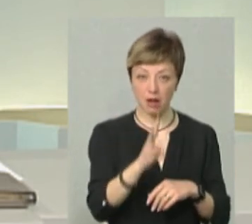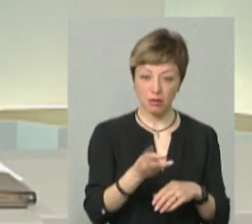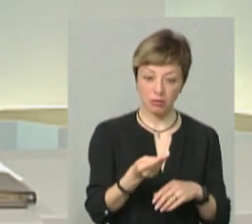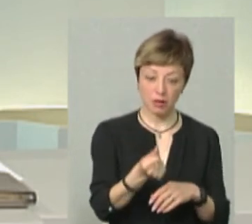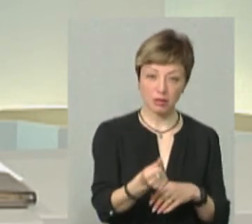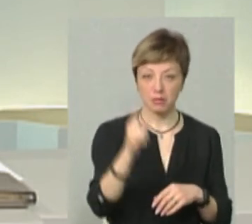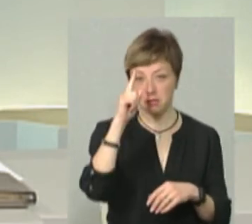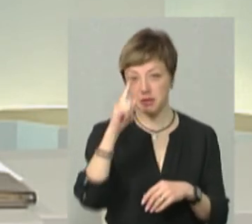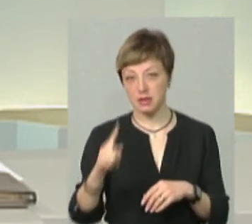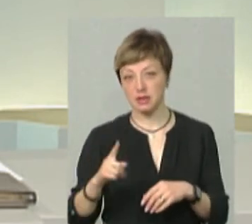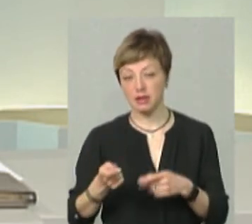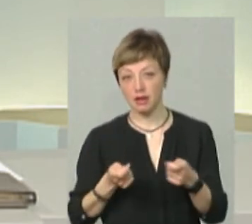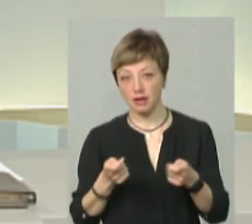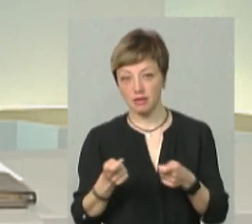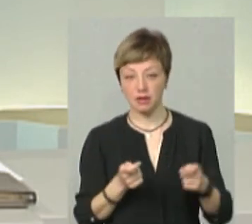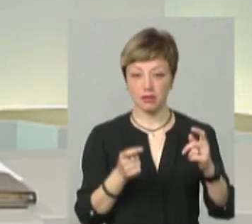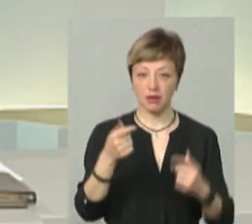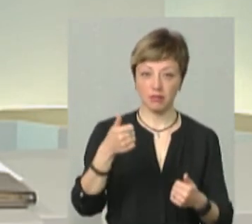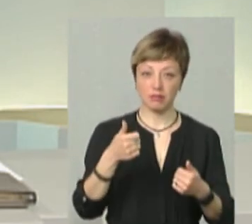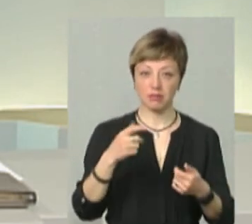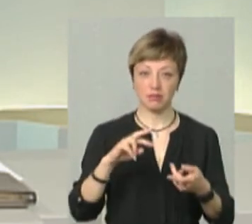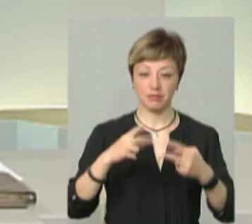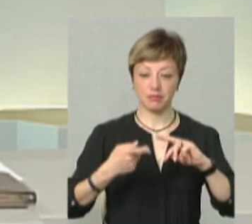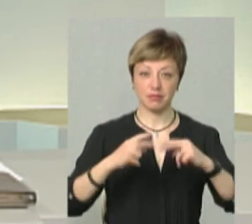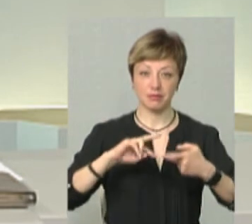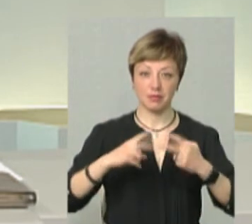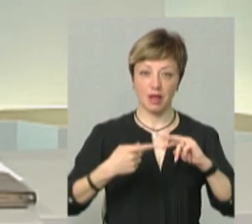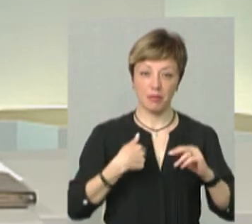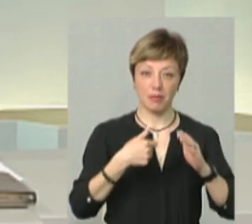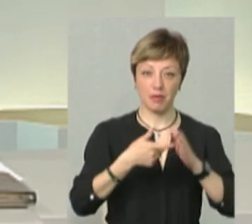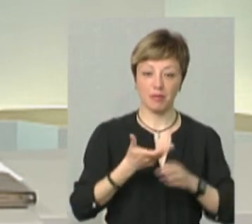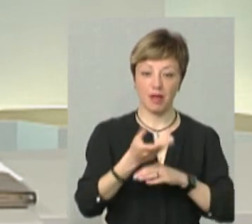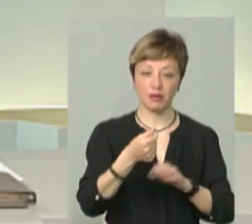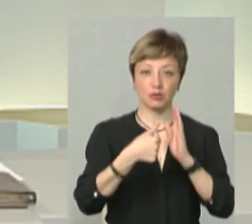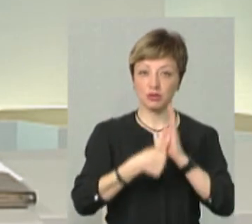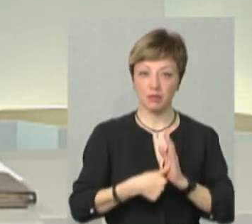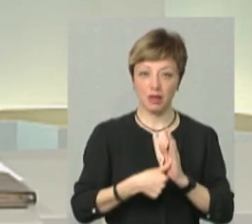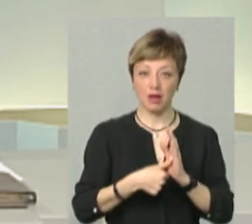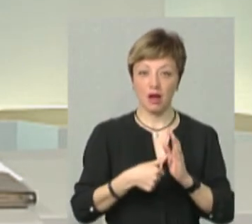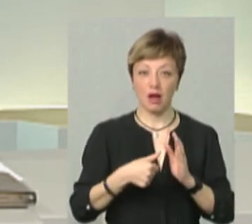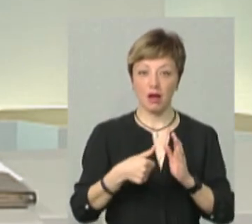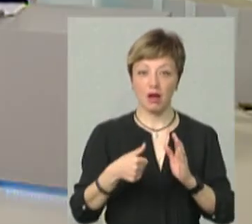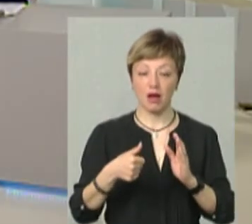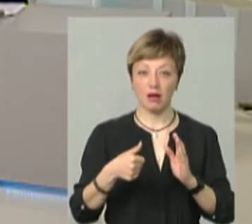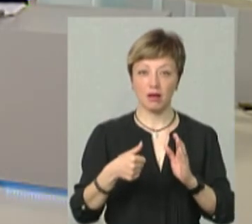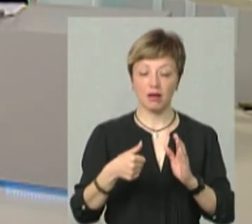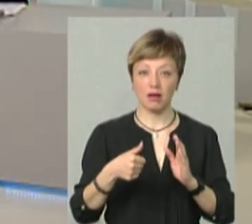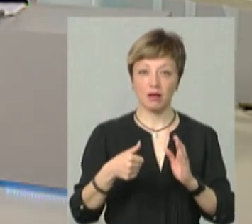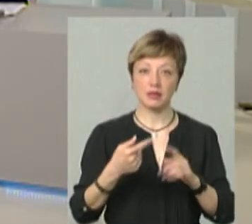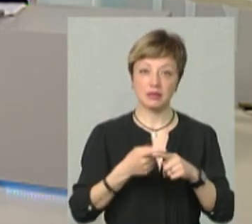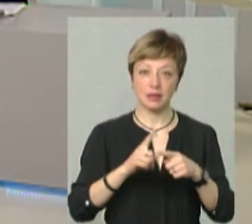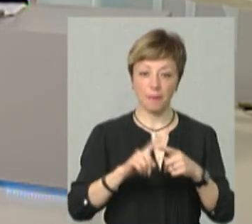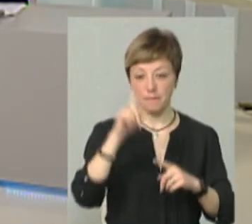плату платимо, місяць платить роботодавець. І так воно, якби ми платимо за півроку, але це не ми платимо півроку роботодавець,